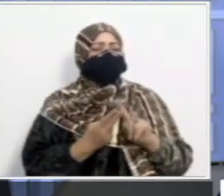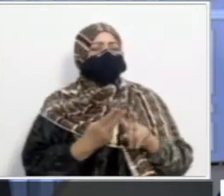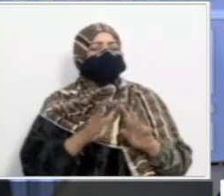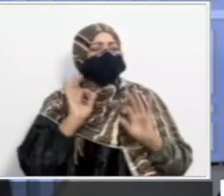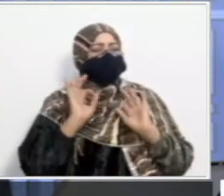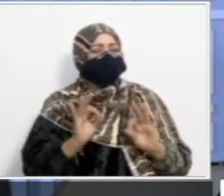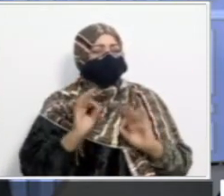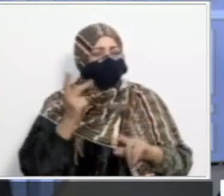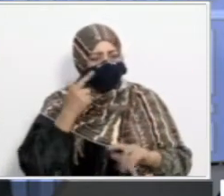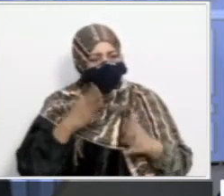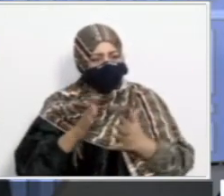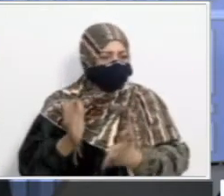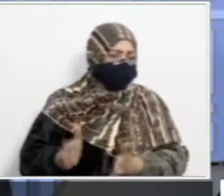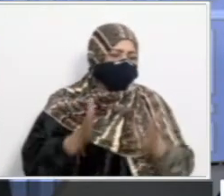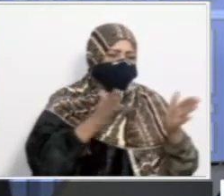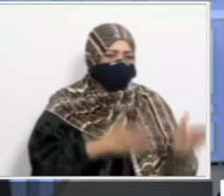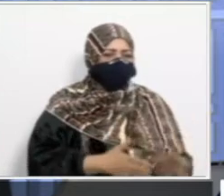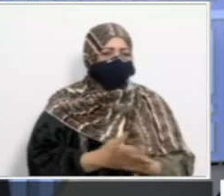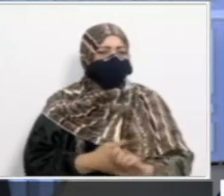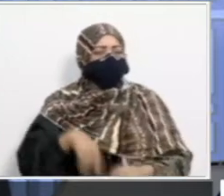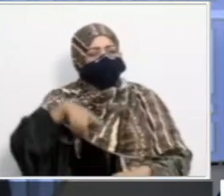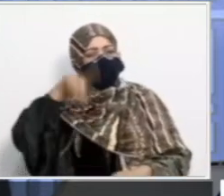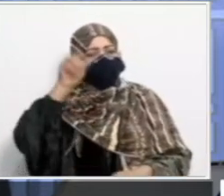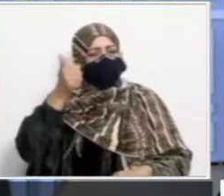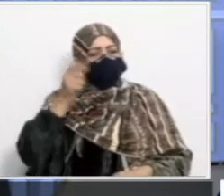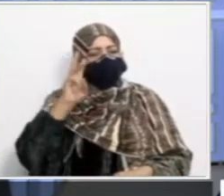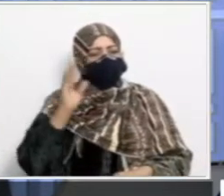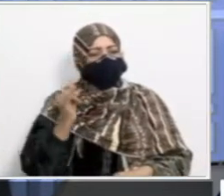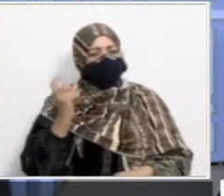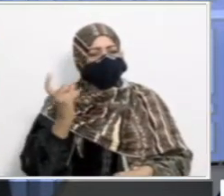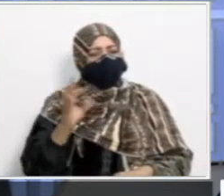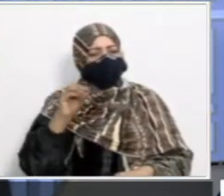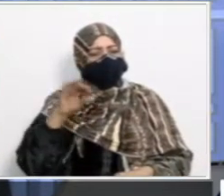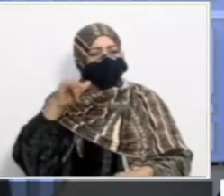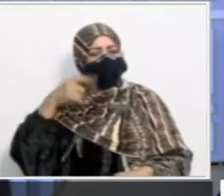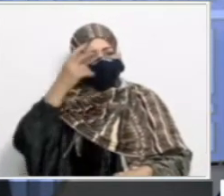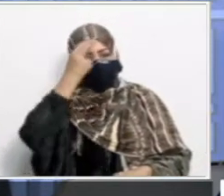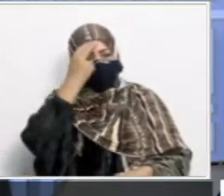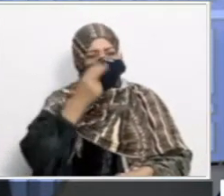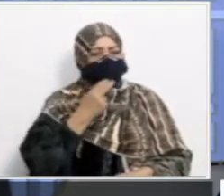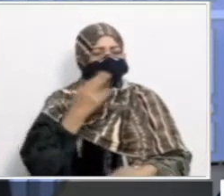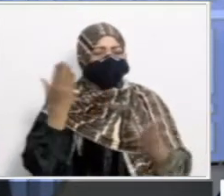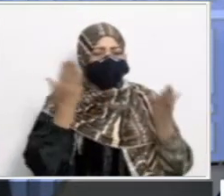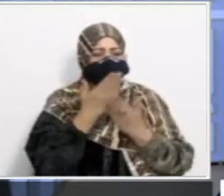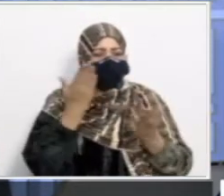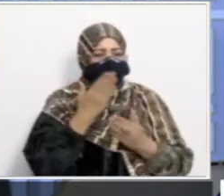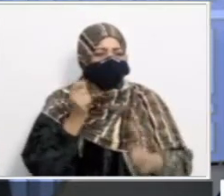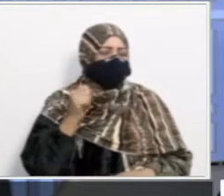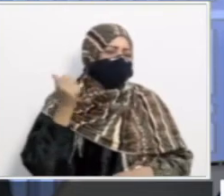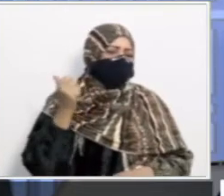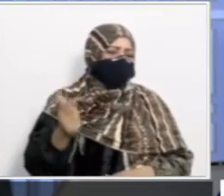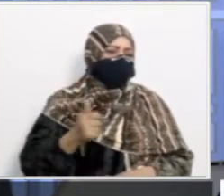الأخ إبراهيم من مصراتة يقول ربما يكون فيه درس، شيخ يعطي فيه درس وأنا جالس في الدرس